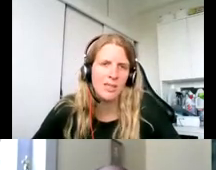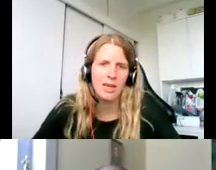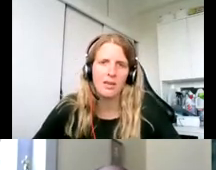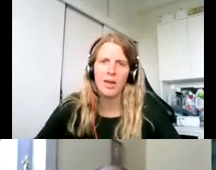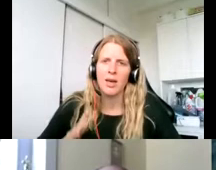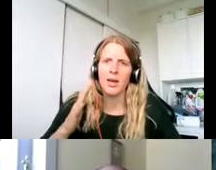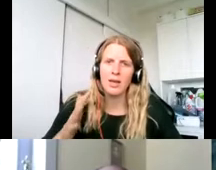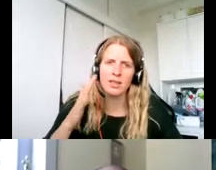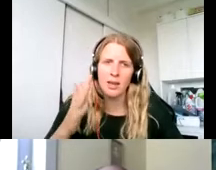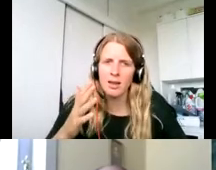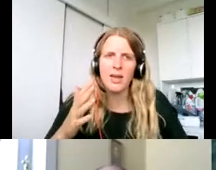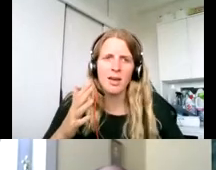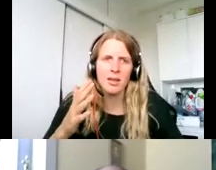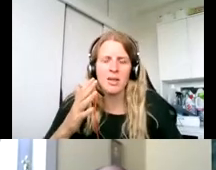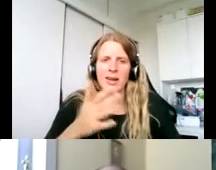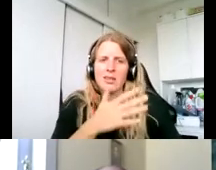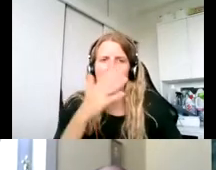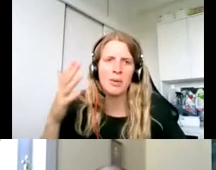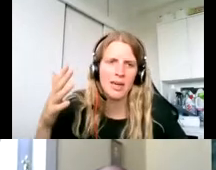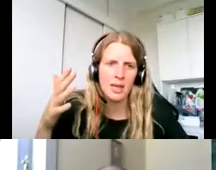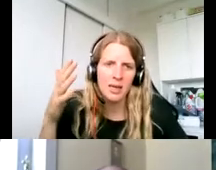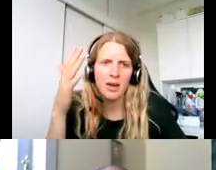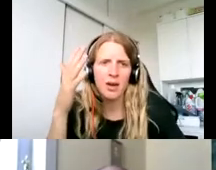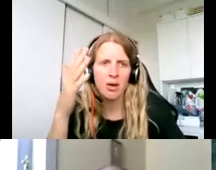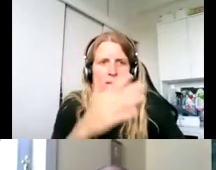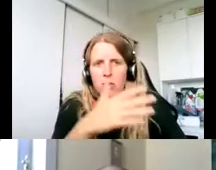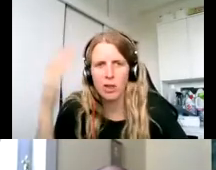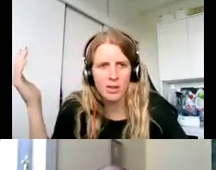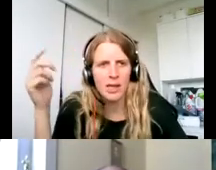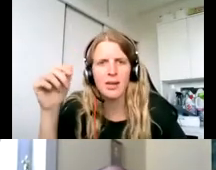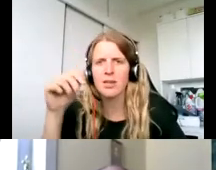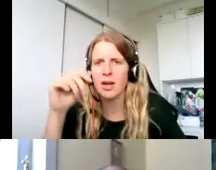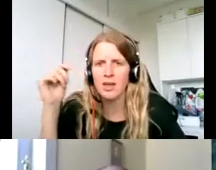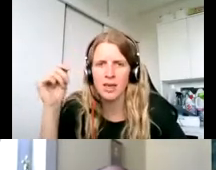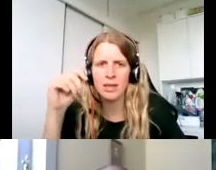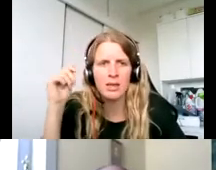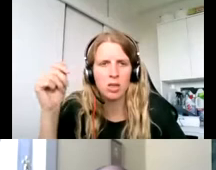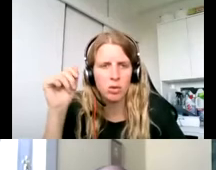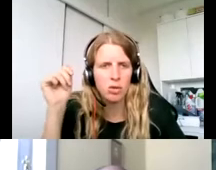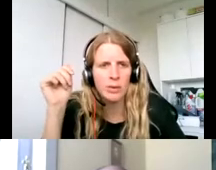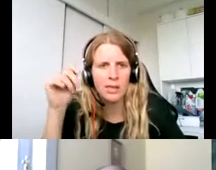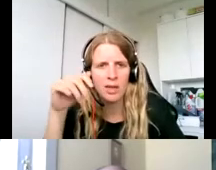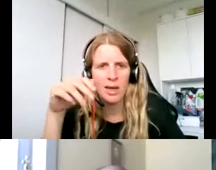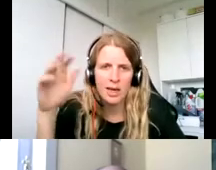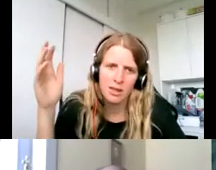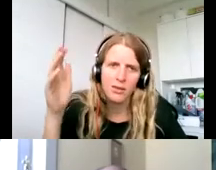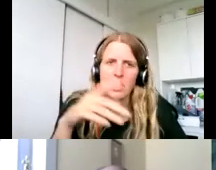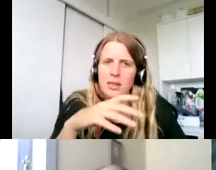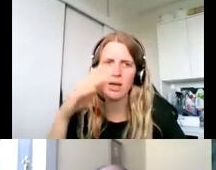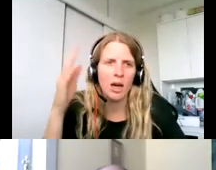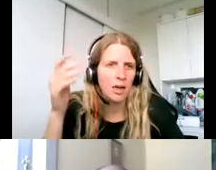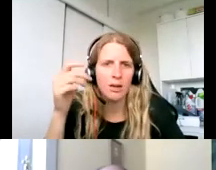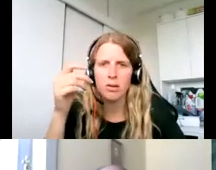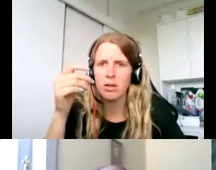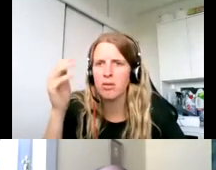bepaalde gemeentes die echt heel snel naar dat extreme gaan van we sluiten alles, alles gaat dicht, het is goed geweest. En er anderen